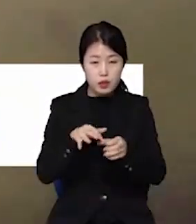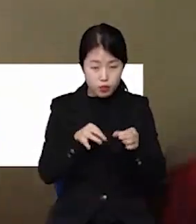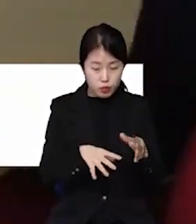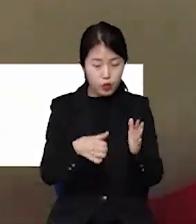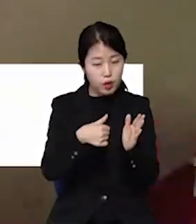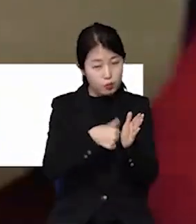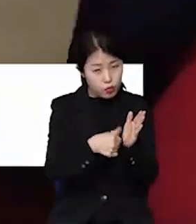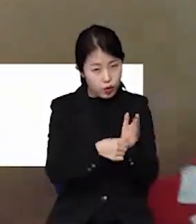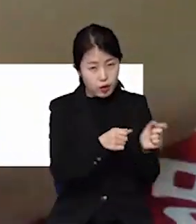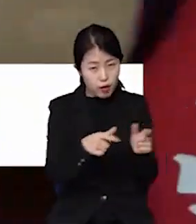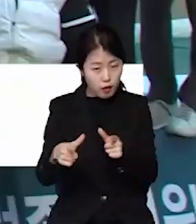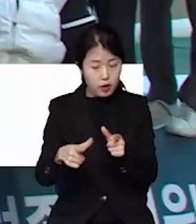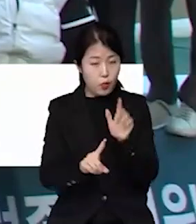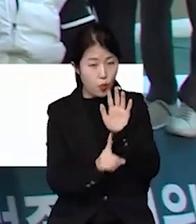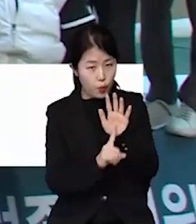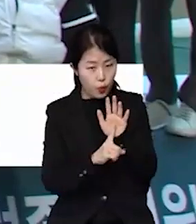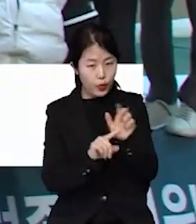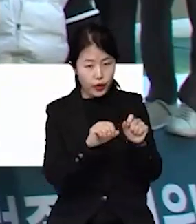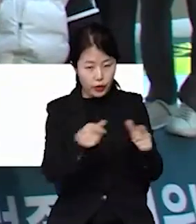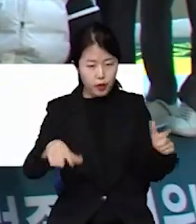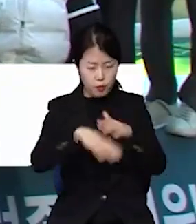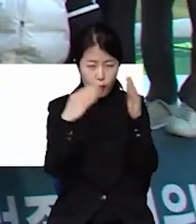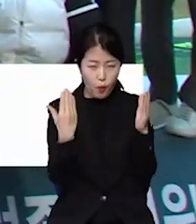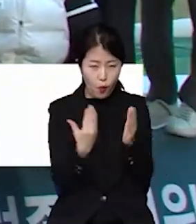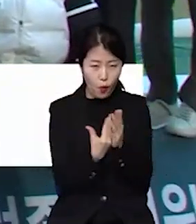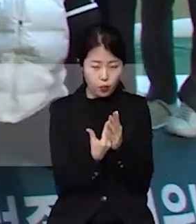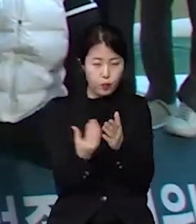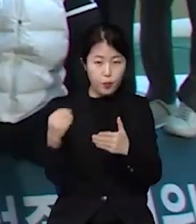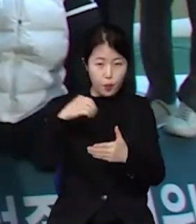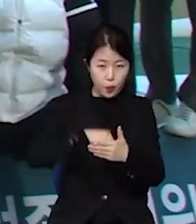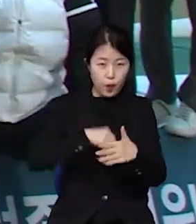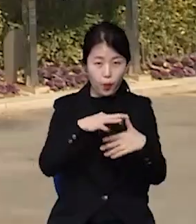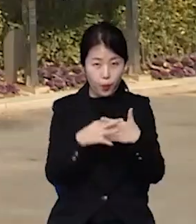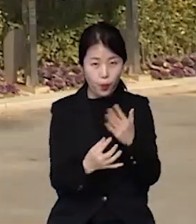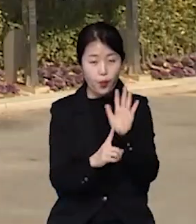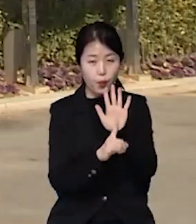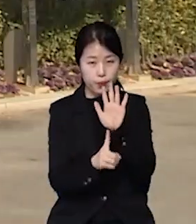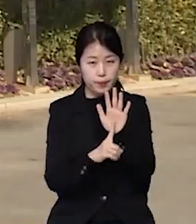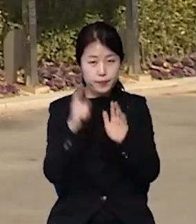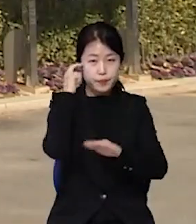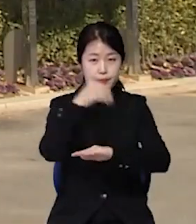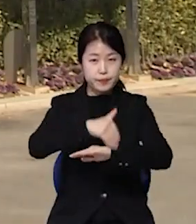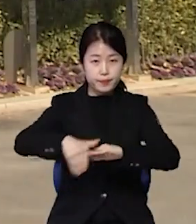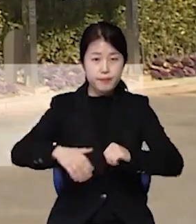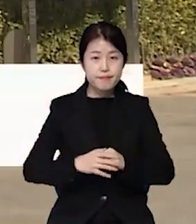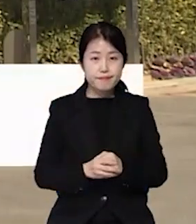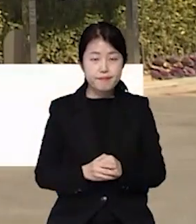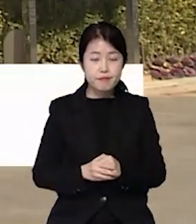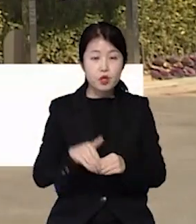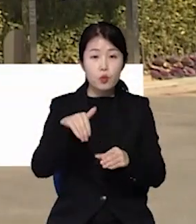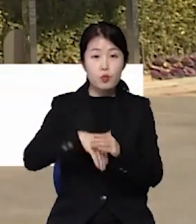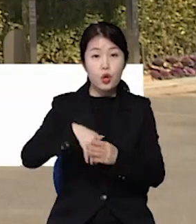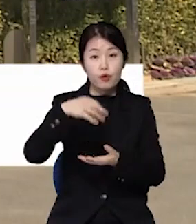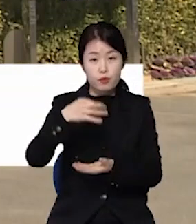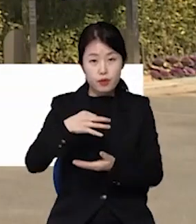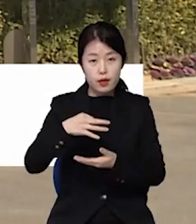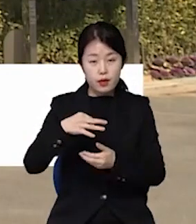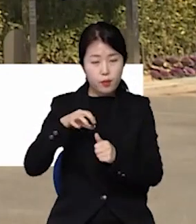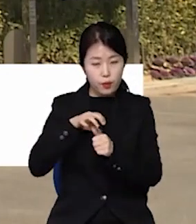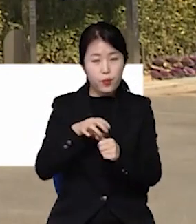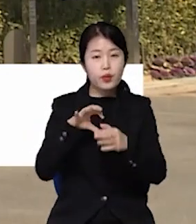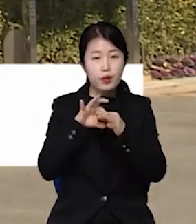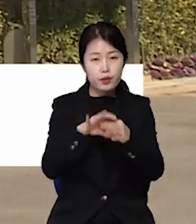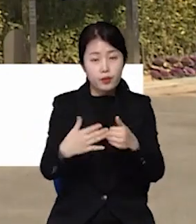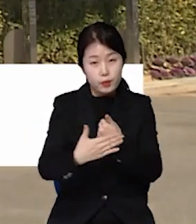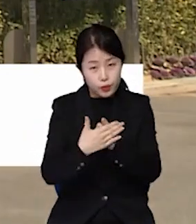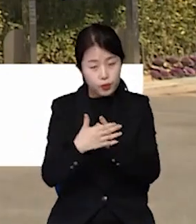등 지역을 알리는 콘텐츠로 적극 활용할 계획입니다. 우리 문화유산을 잘 지켜갈 수 있도록 많이 응원해 주시고 또